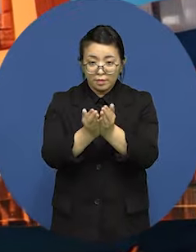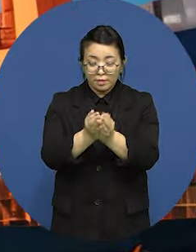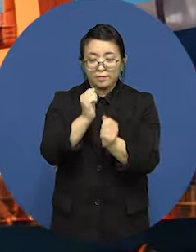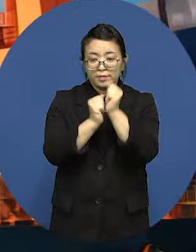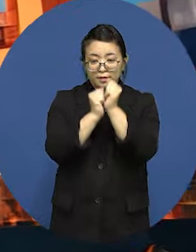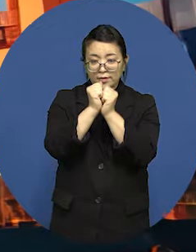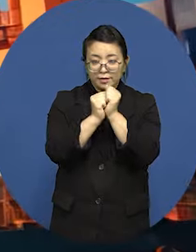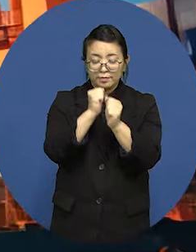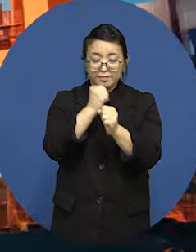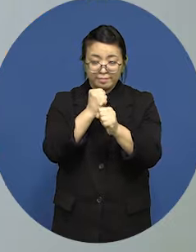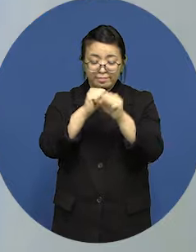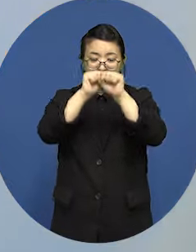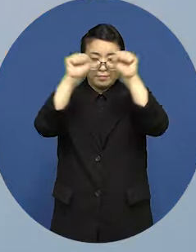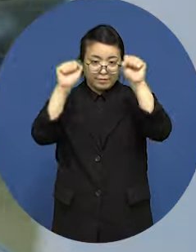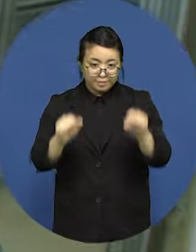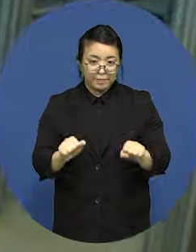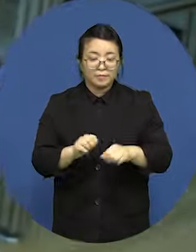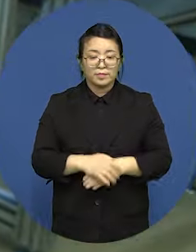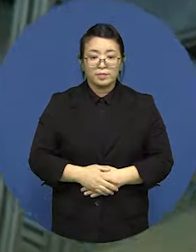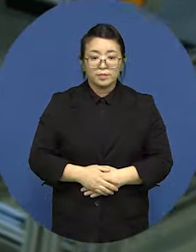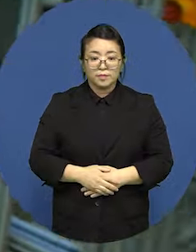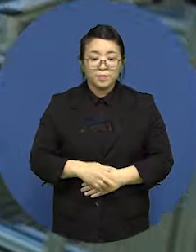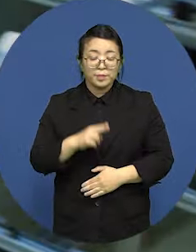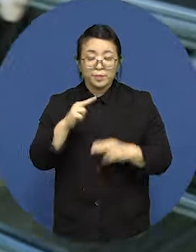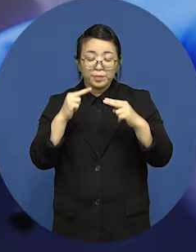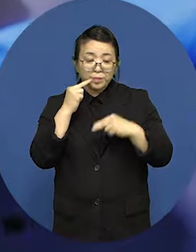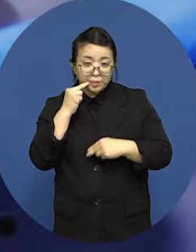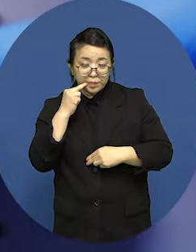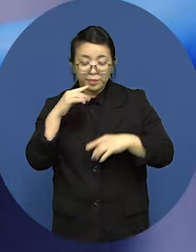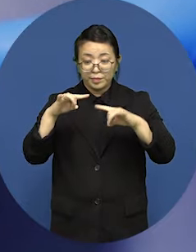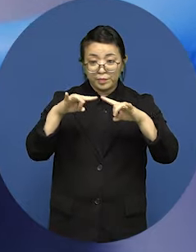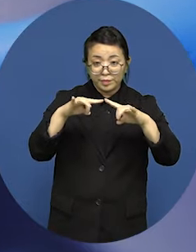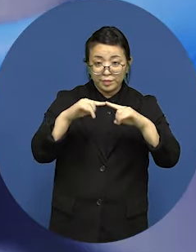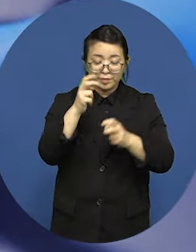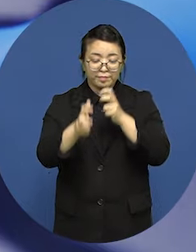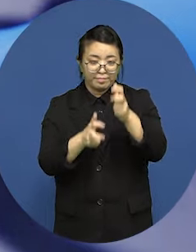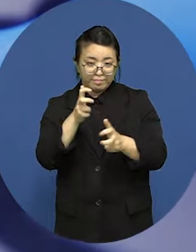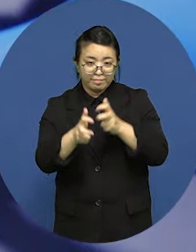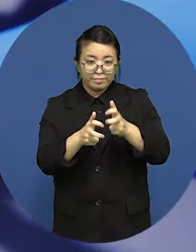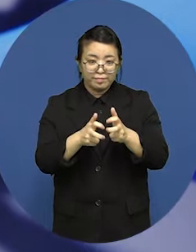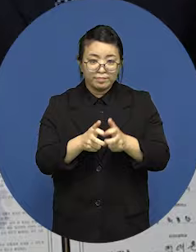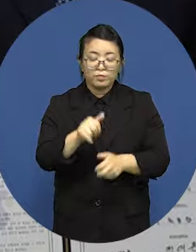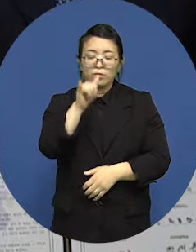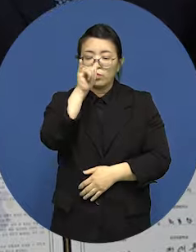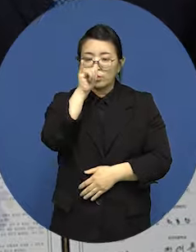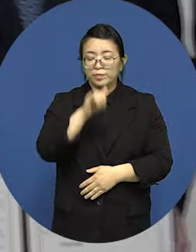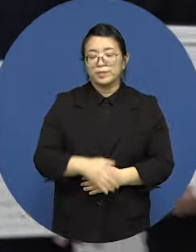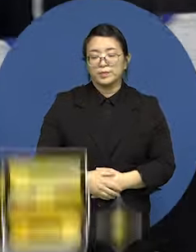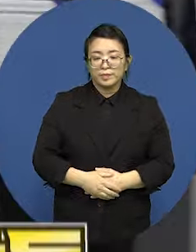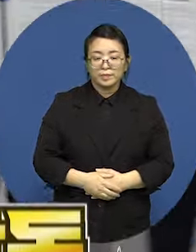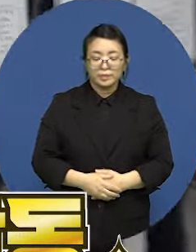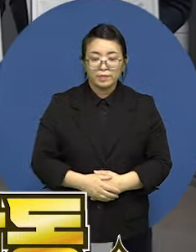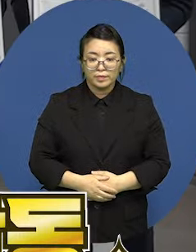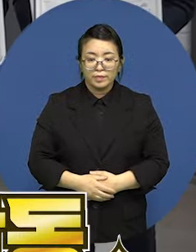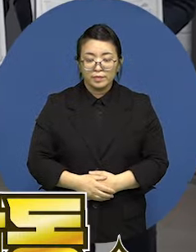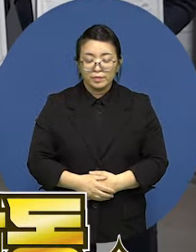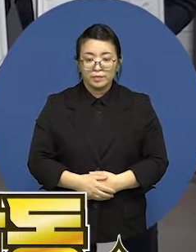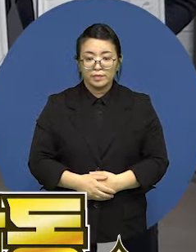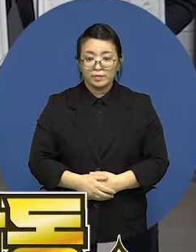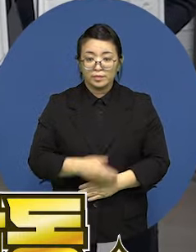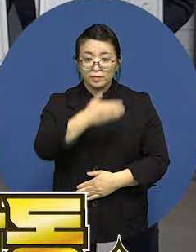시스템, 재사용 배터리 적용 이모빌리티 산업 등이 그 대표적인 사례입니다. 뿐만 아니라 청년의 자립